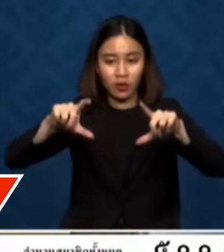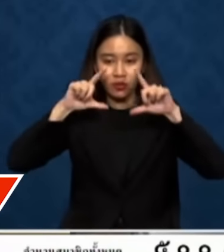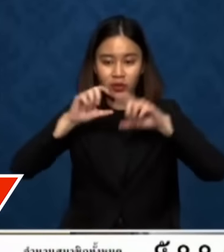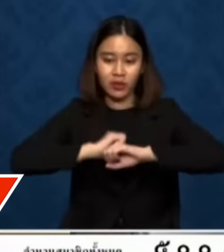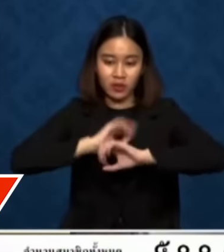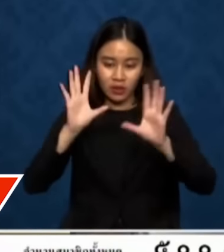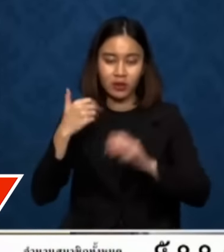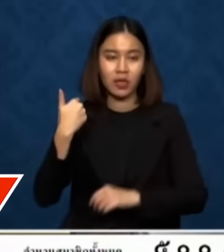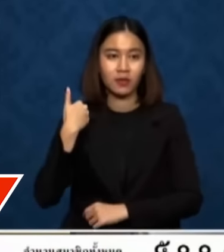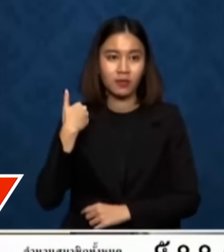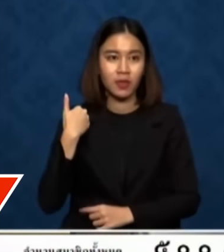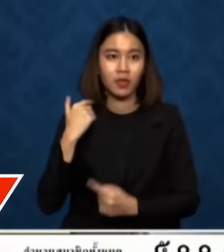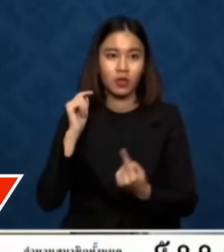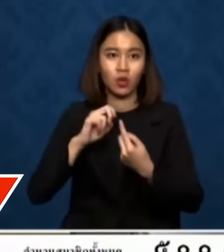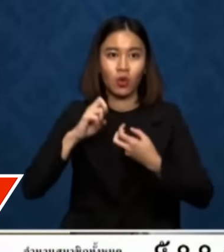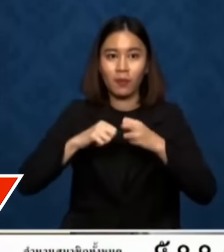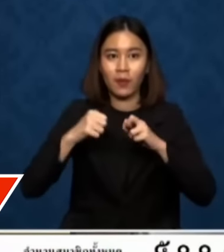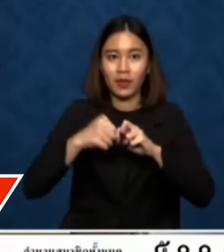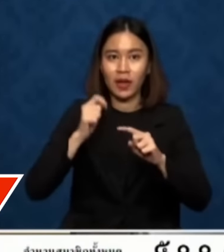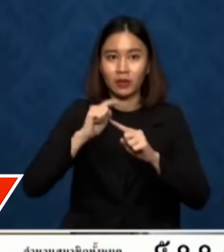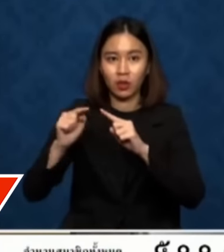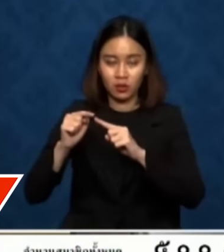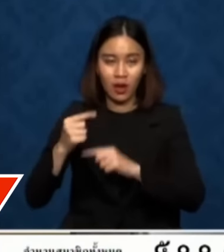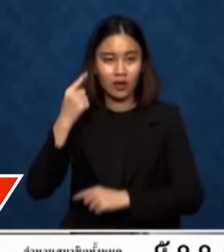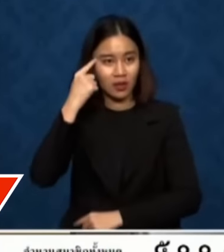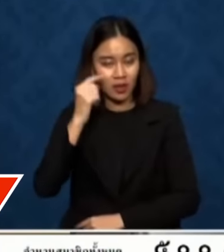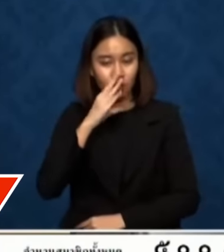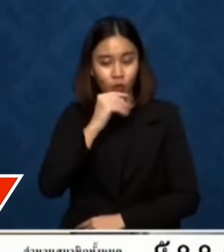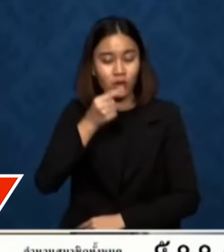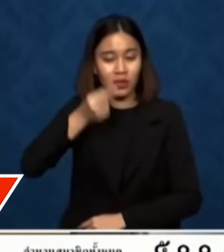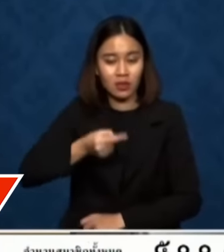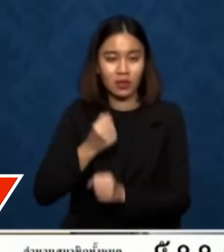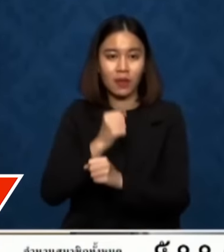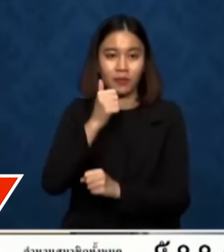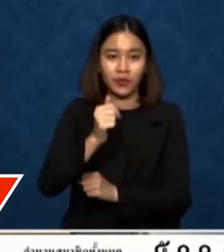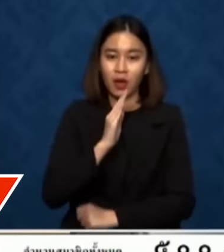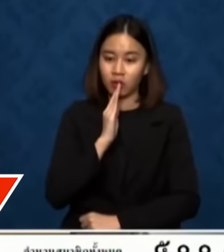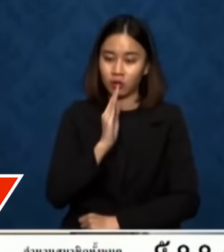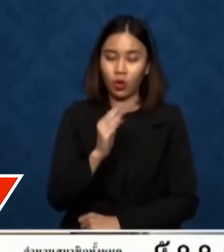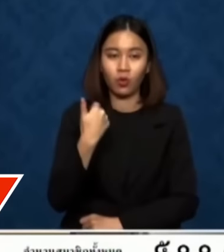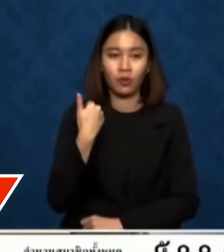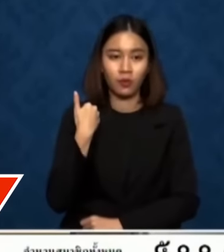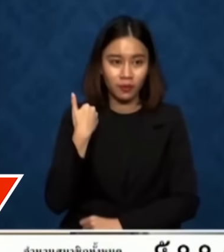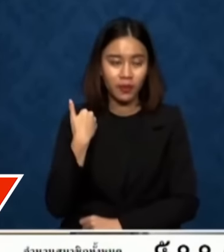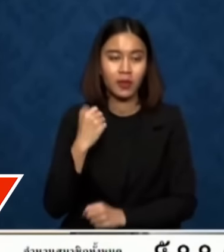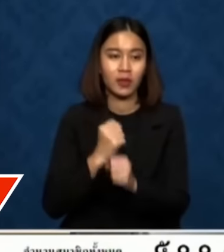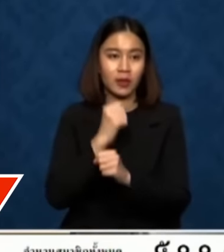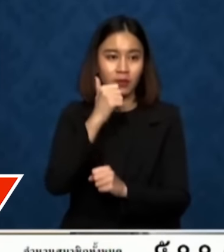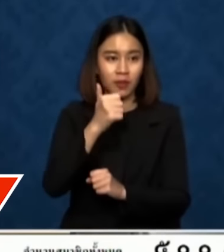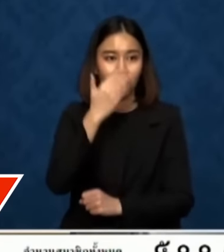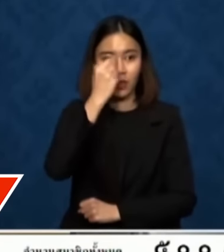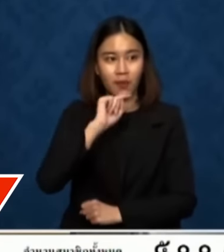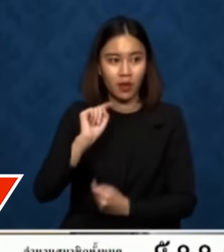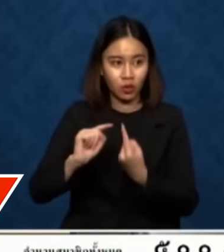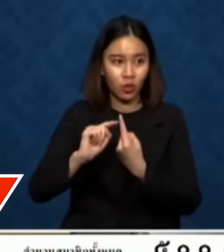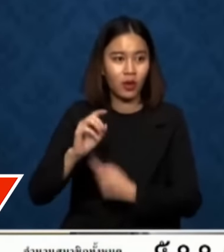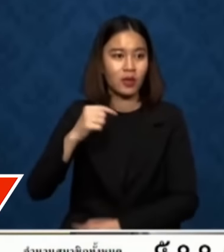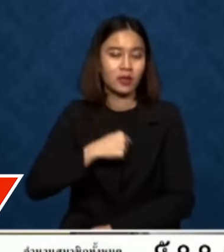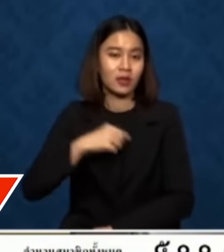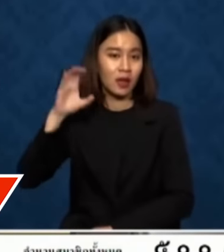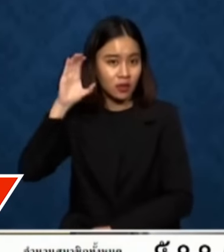ธรรมเผชิญหน้ากับปัญหากล้าที่จะพูดความจริงตรงไปตรงมาให้เป็นค่ะเพื่อฟื้นความไว้เนื้